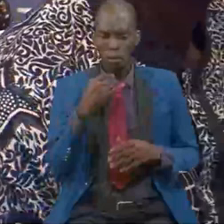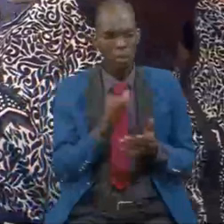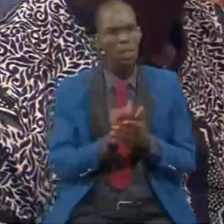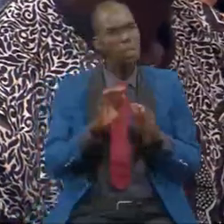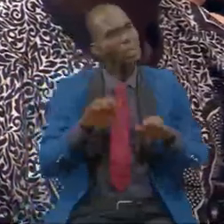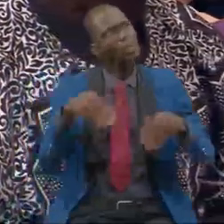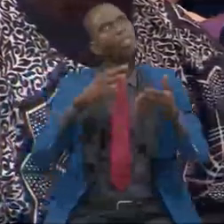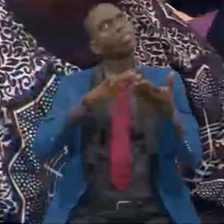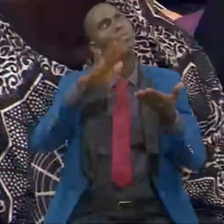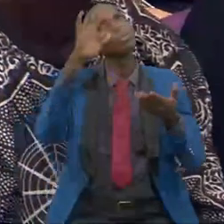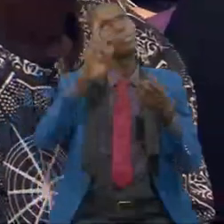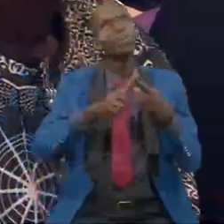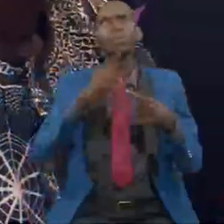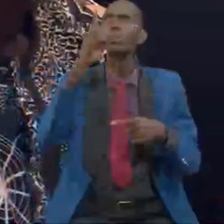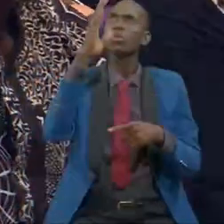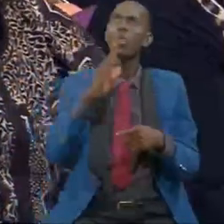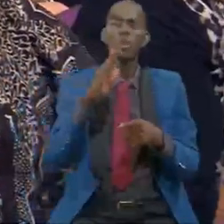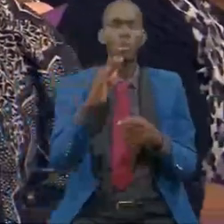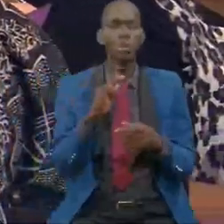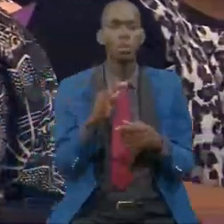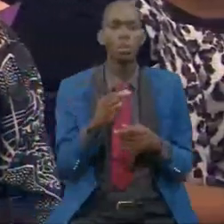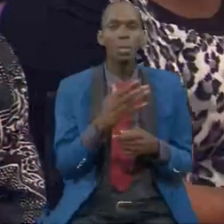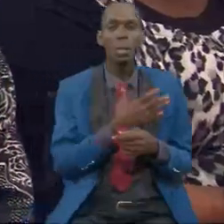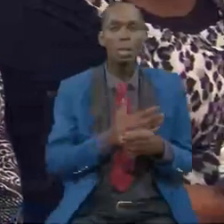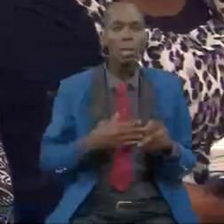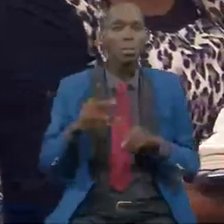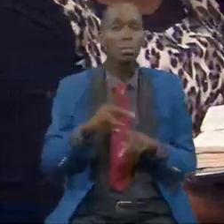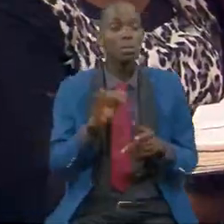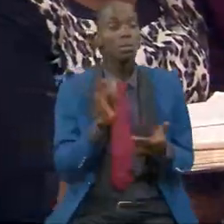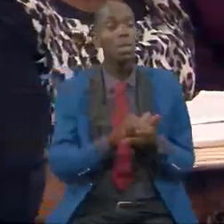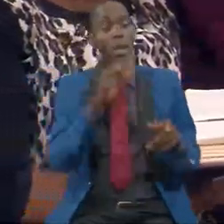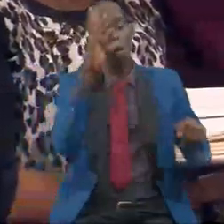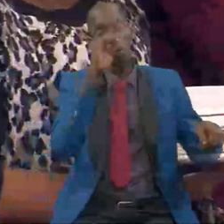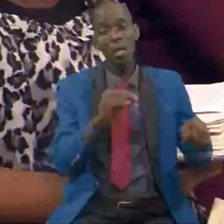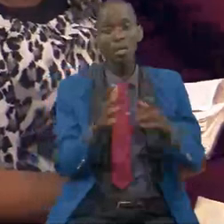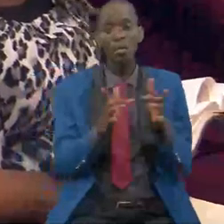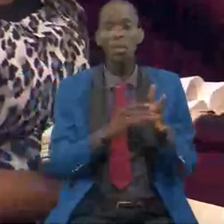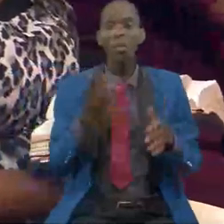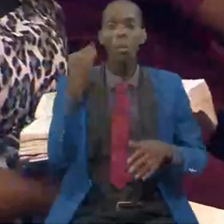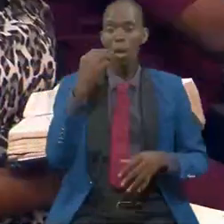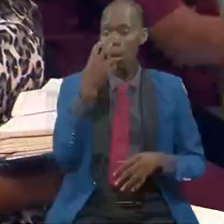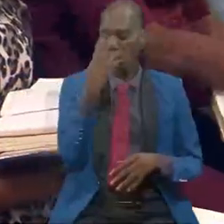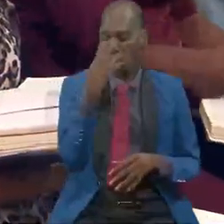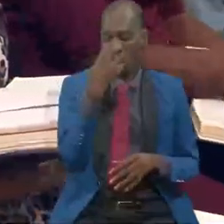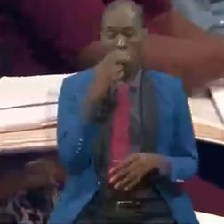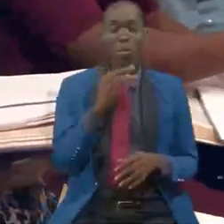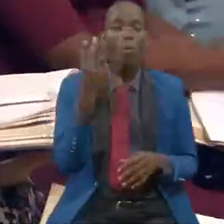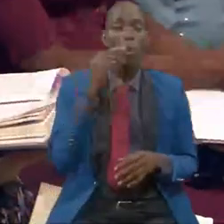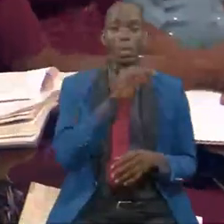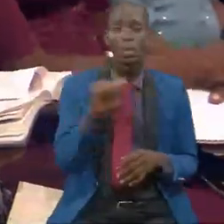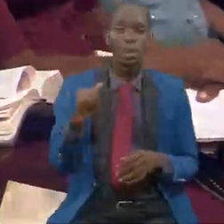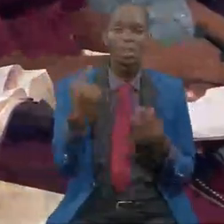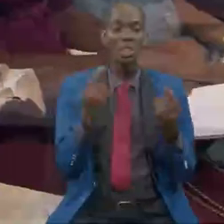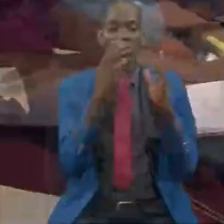ton nom. Cet homme est un pécheur. Et l'homme aveugle qui a recouvré la vue a dit,